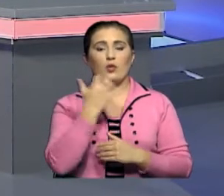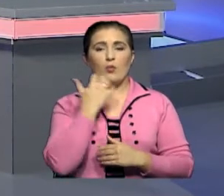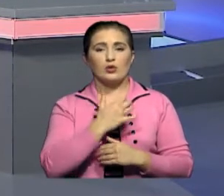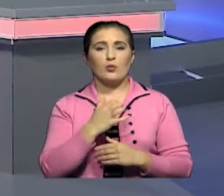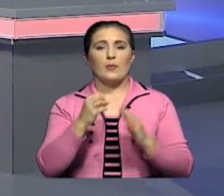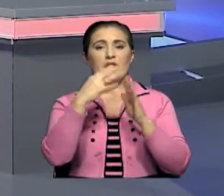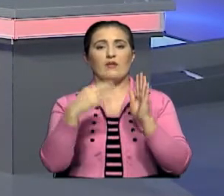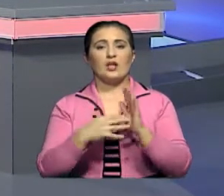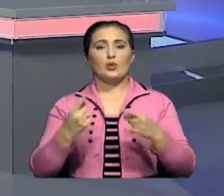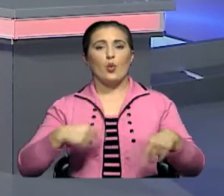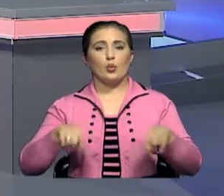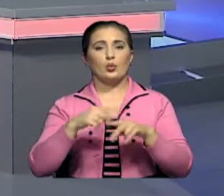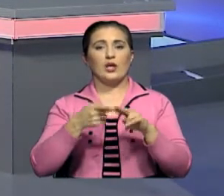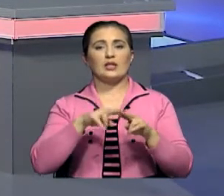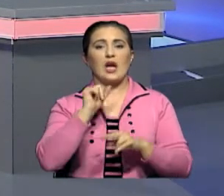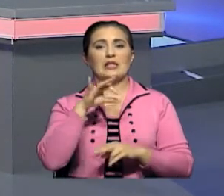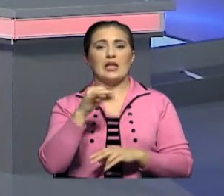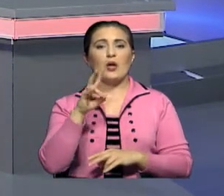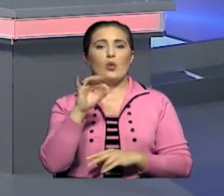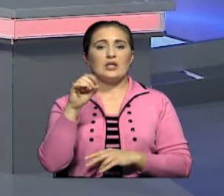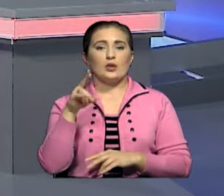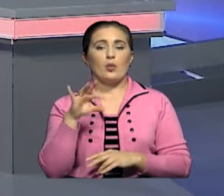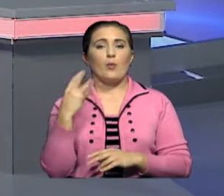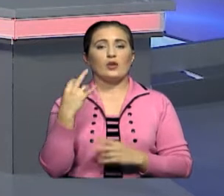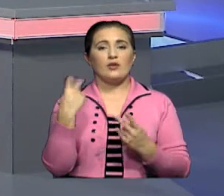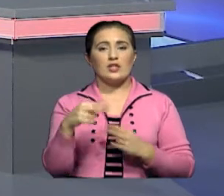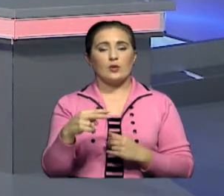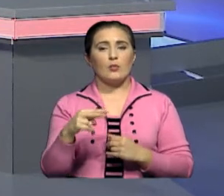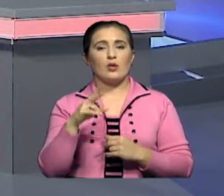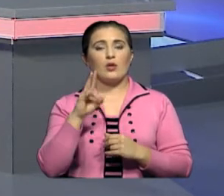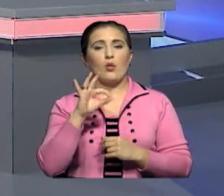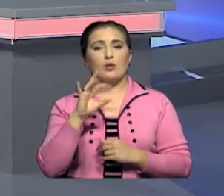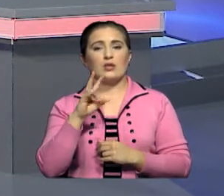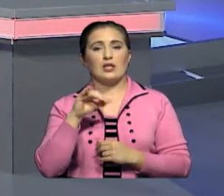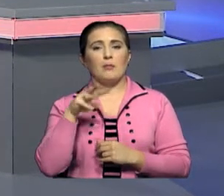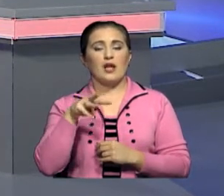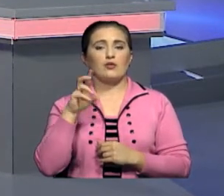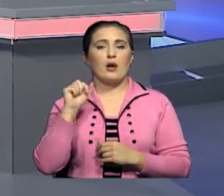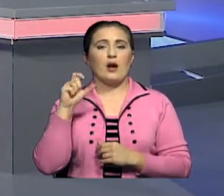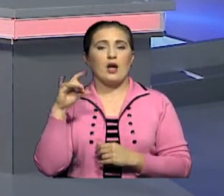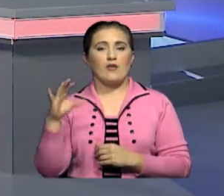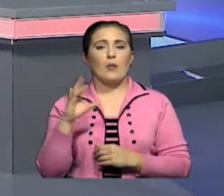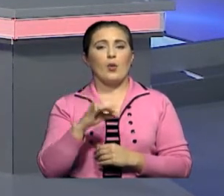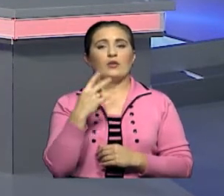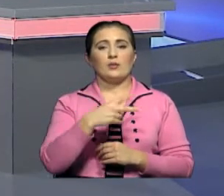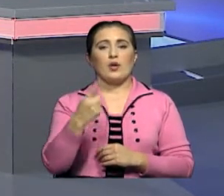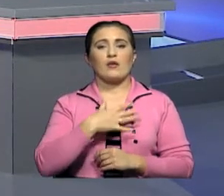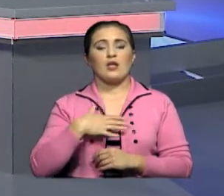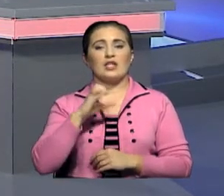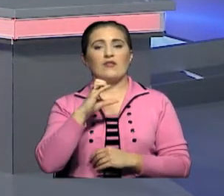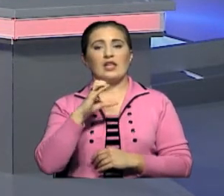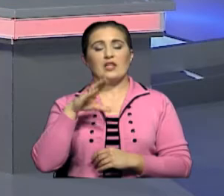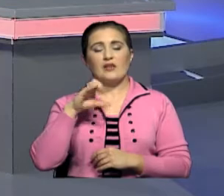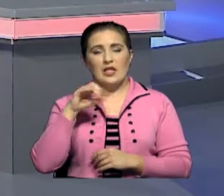19 мм округу то андрей козенко по двадцатому керченскому константин михайлов хорев и по 20 первыми фото риском светлана савченко